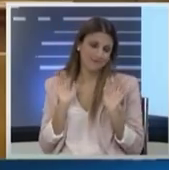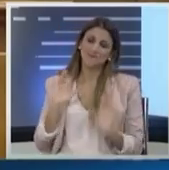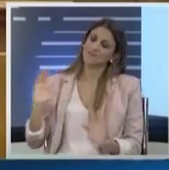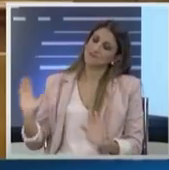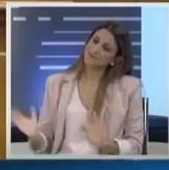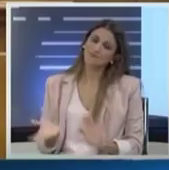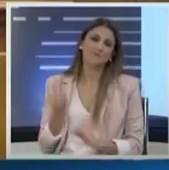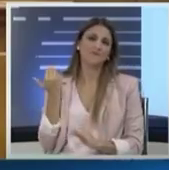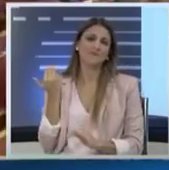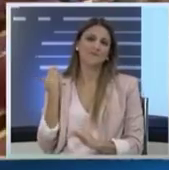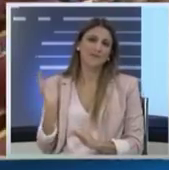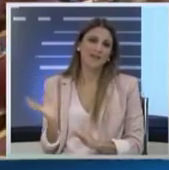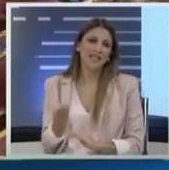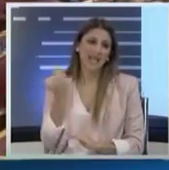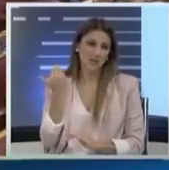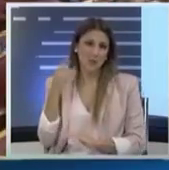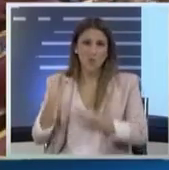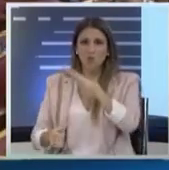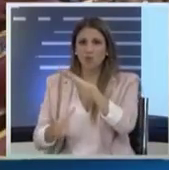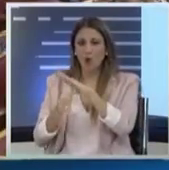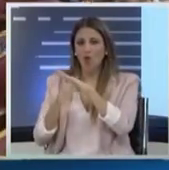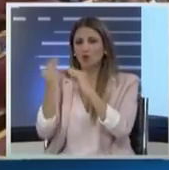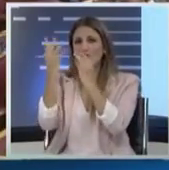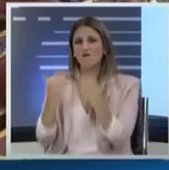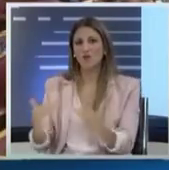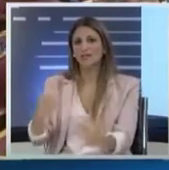Εντάξει, κύριε. Έλα, ήστε, θα λυθούν αυτά, κύριε Τάσου. Εσείς